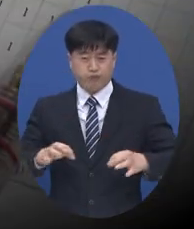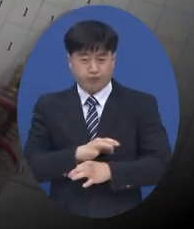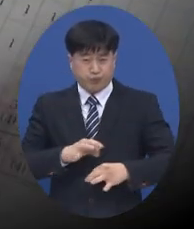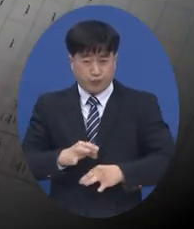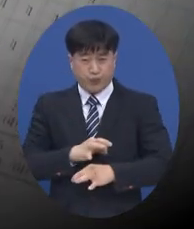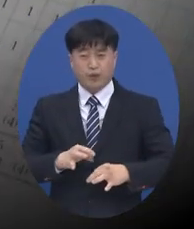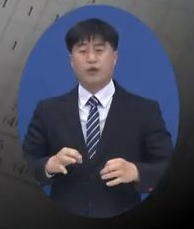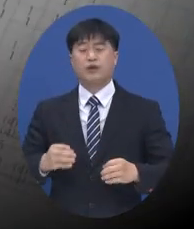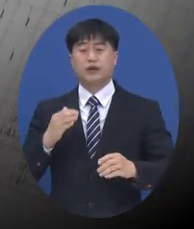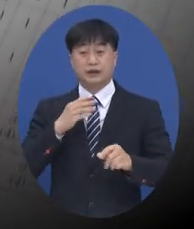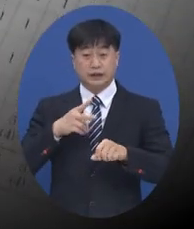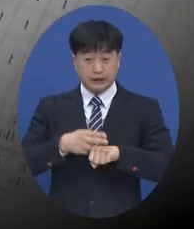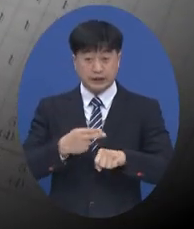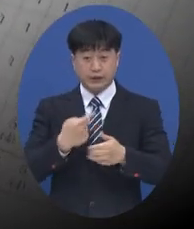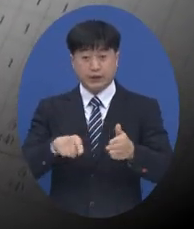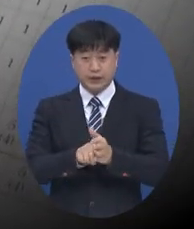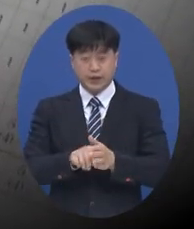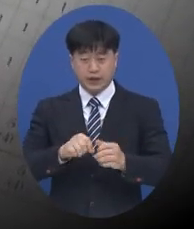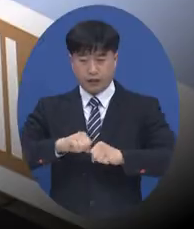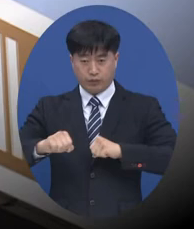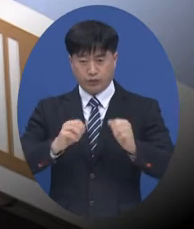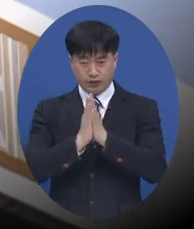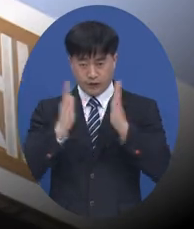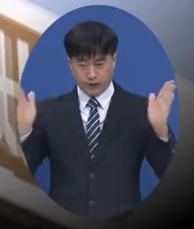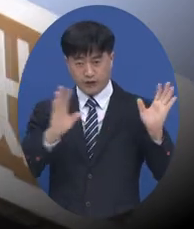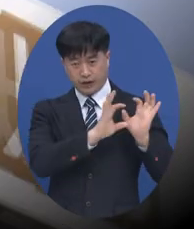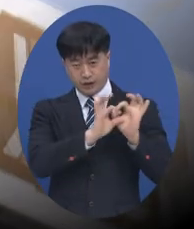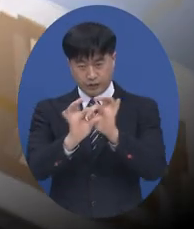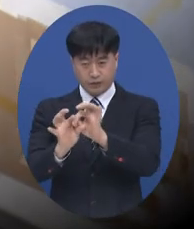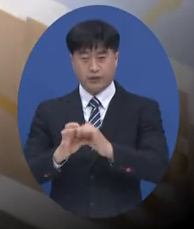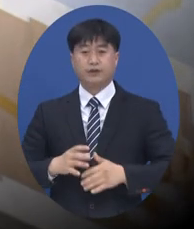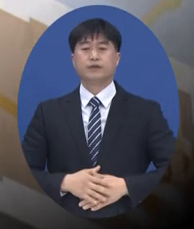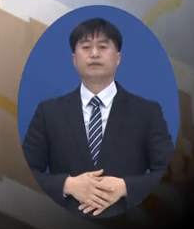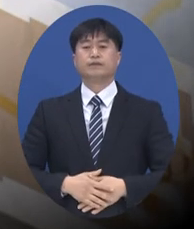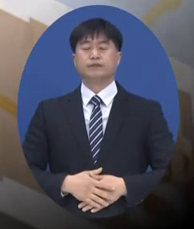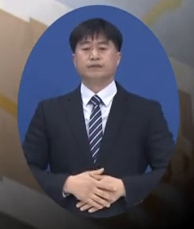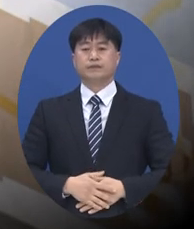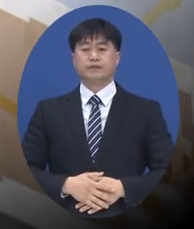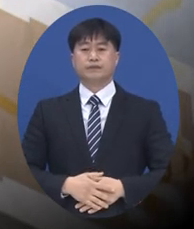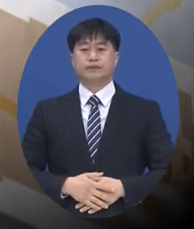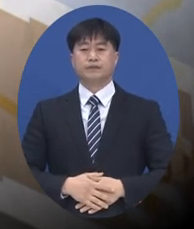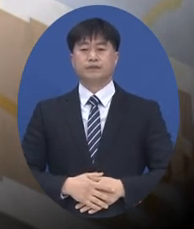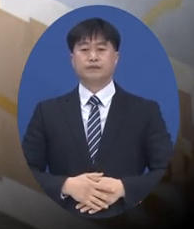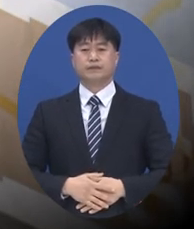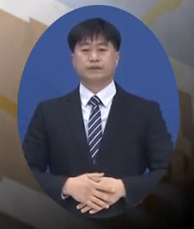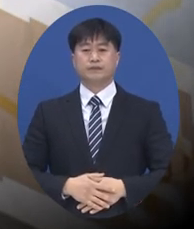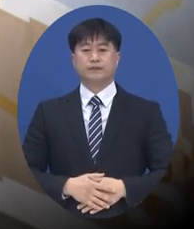뿌리뽑기 위한 거침없는 행보를 이어가고 있습니다. 경기CTV 최창순입니다.